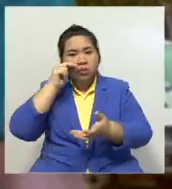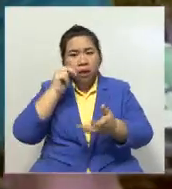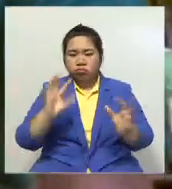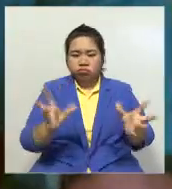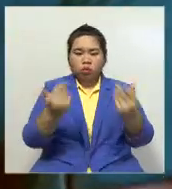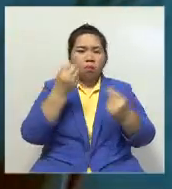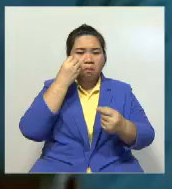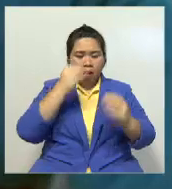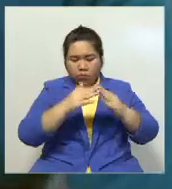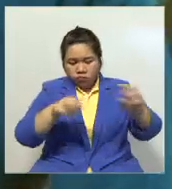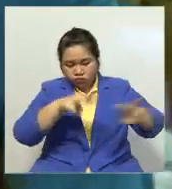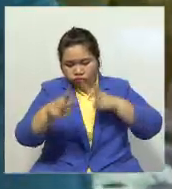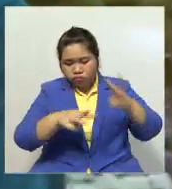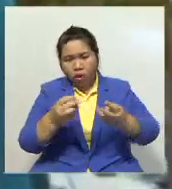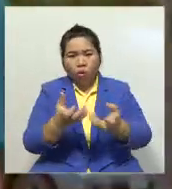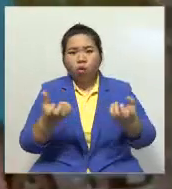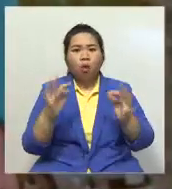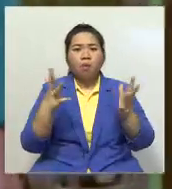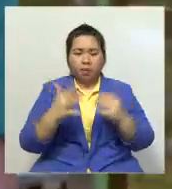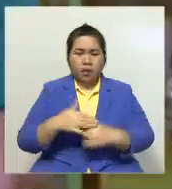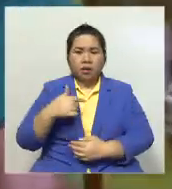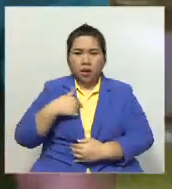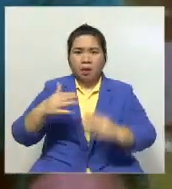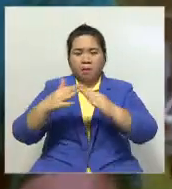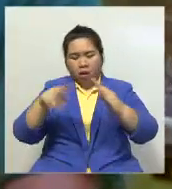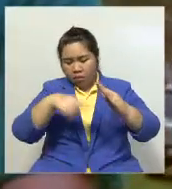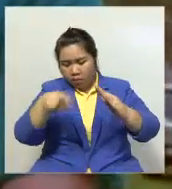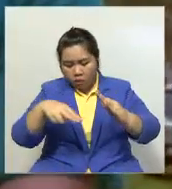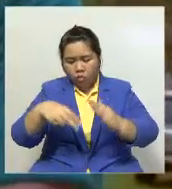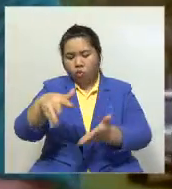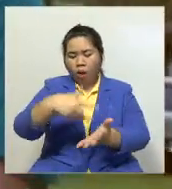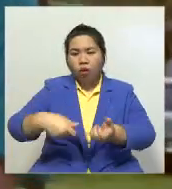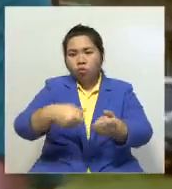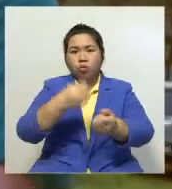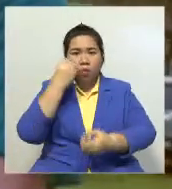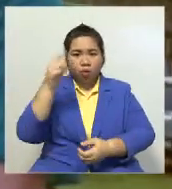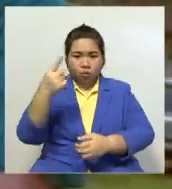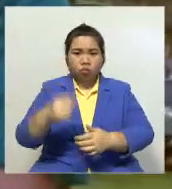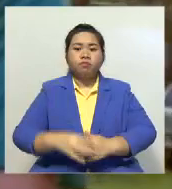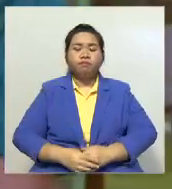ยค่ะเดี๋ยวก็นี่ก็ต้องไปดูแลไปทำความสะอาดทำได้ได้ค่ะ